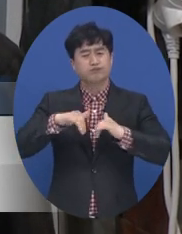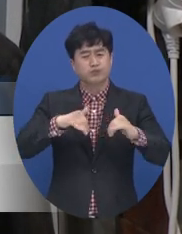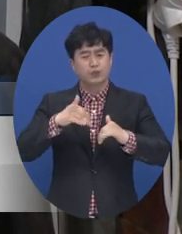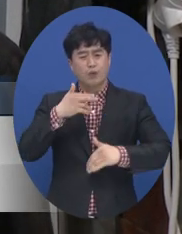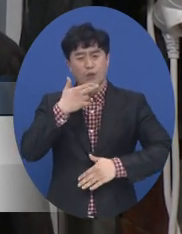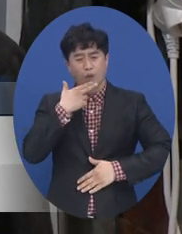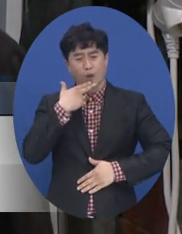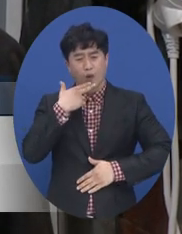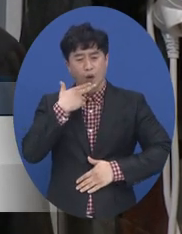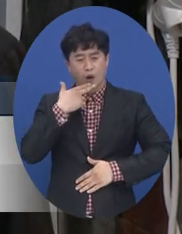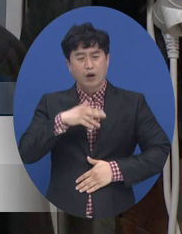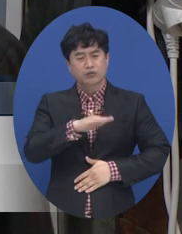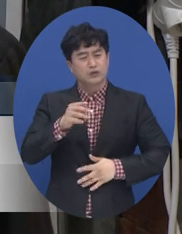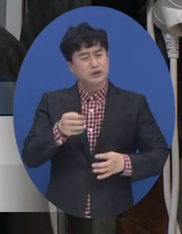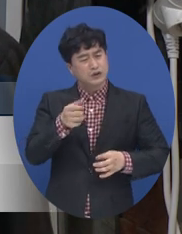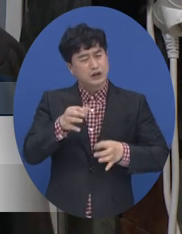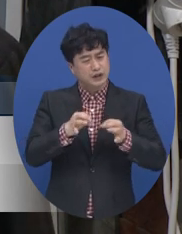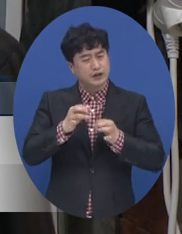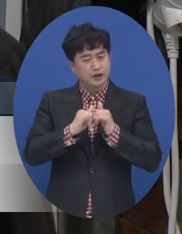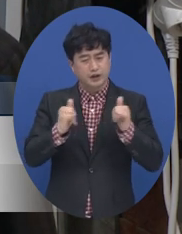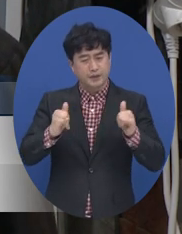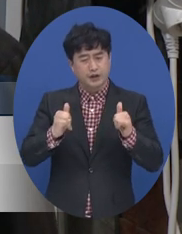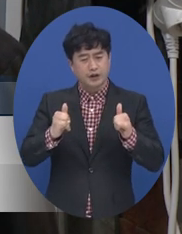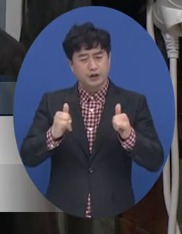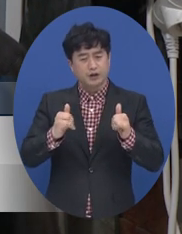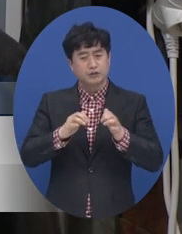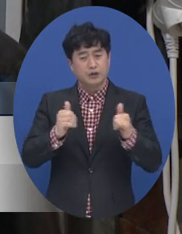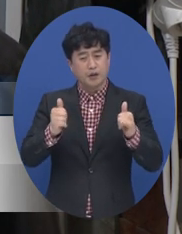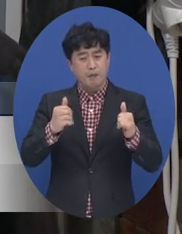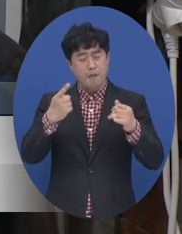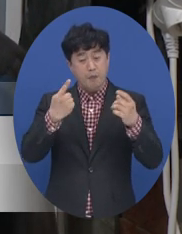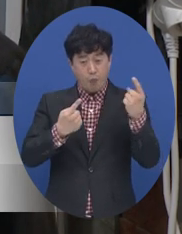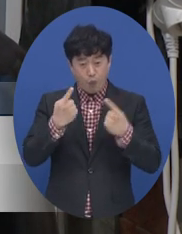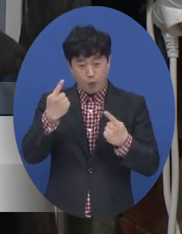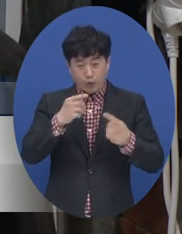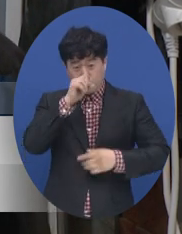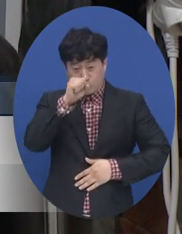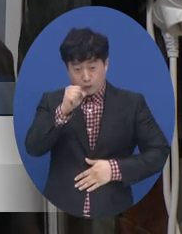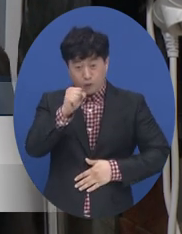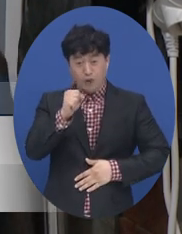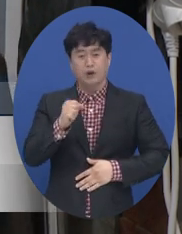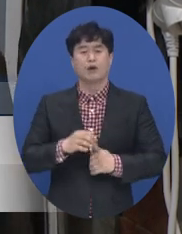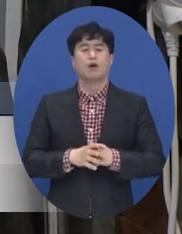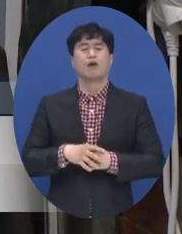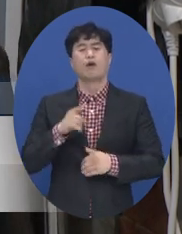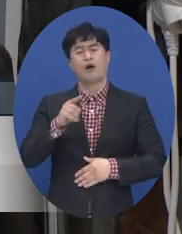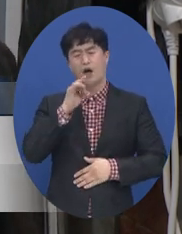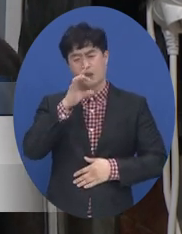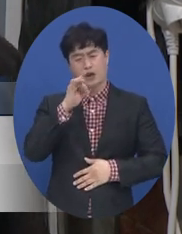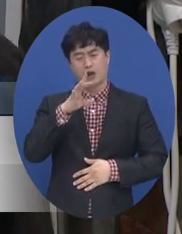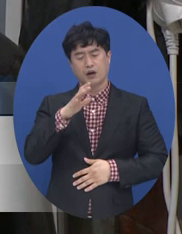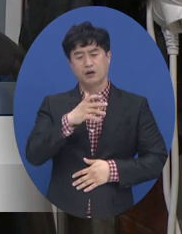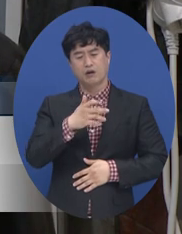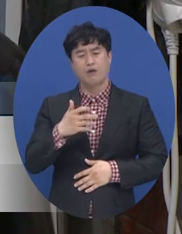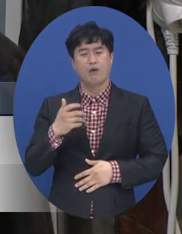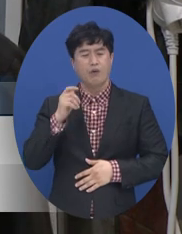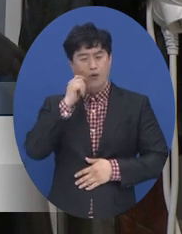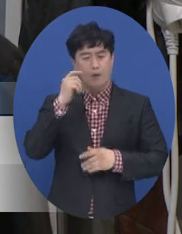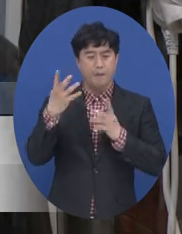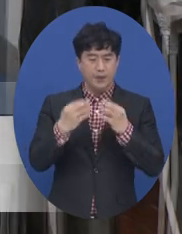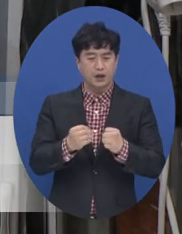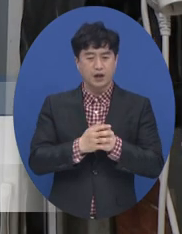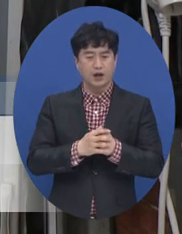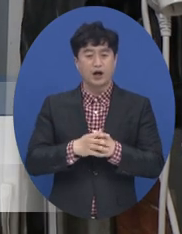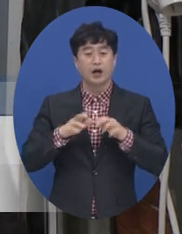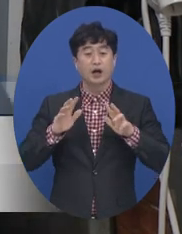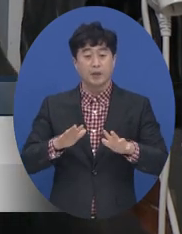별로 없으니까 우리 같은 경우에는 사람이 일단 많이 나와야 되고 왕래가 많아야 되는데 그렇지 못하는 게 가장 타격이